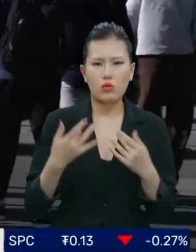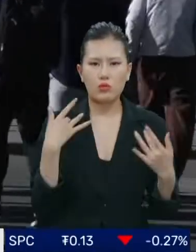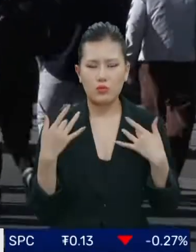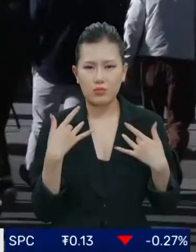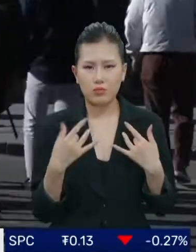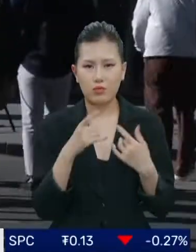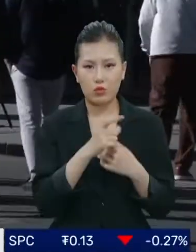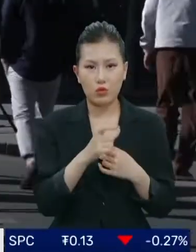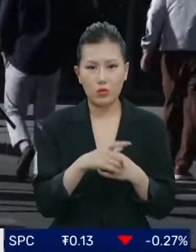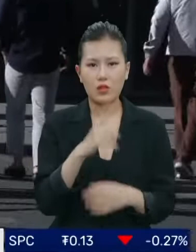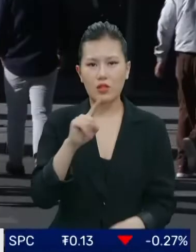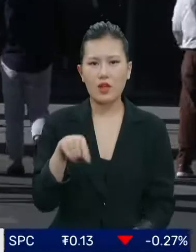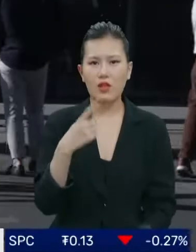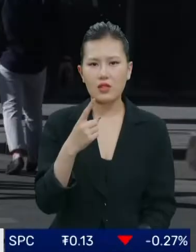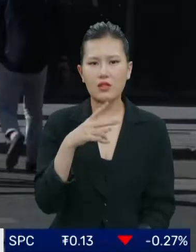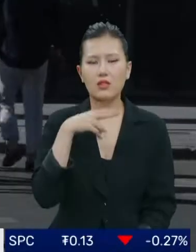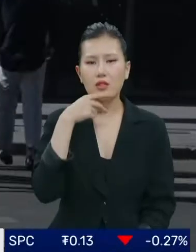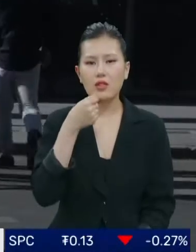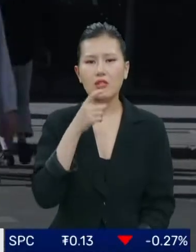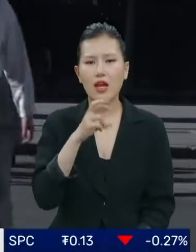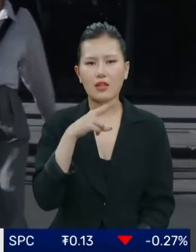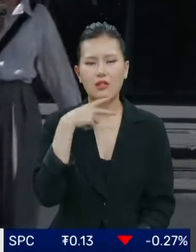буюу 1.1 сая төгрөгийн цалин авч байна.